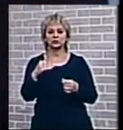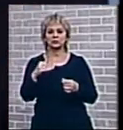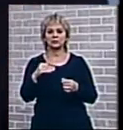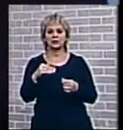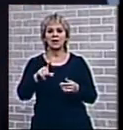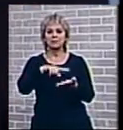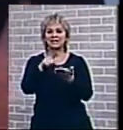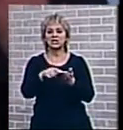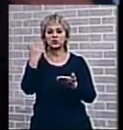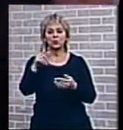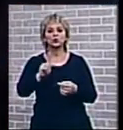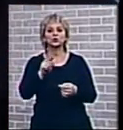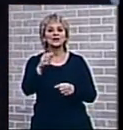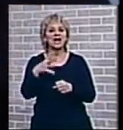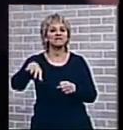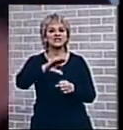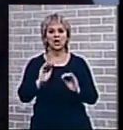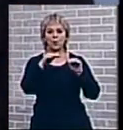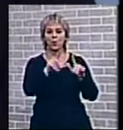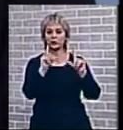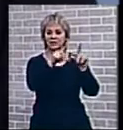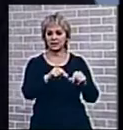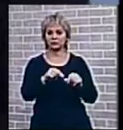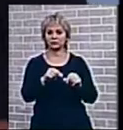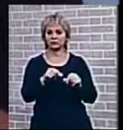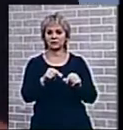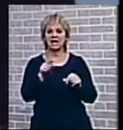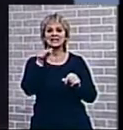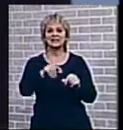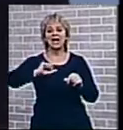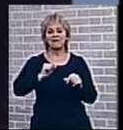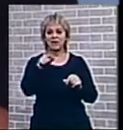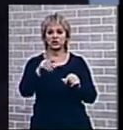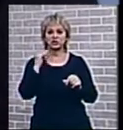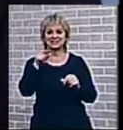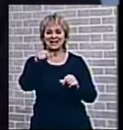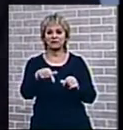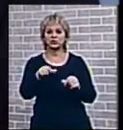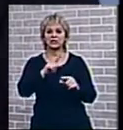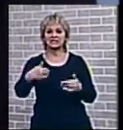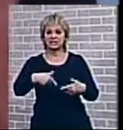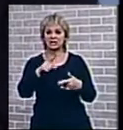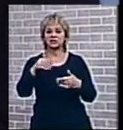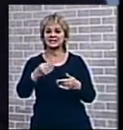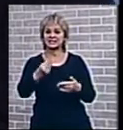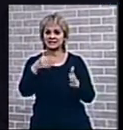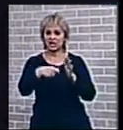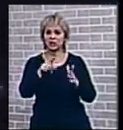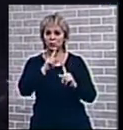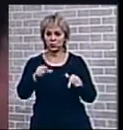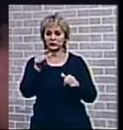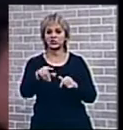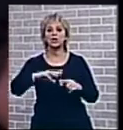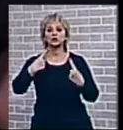Богу претензию предъявить. Да что же они все к морю едут? Ведь товарища сочаришь уже не будешь. Совсем другое